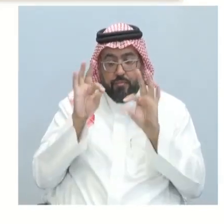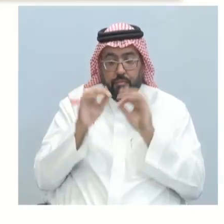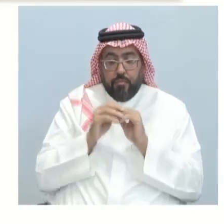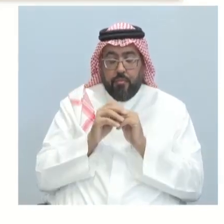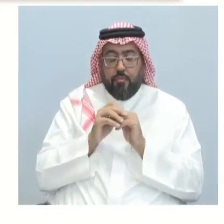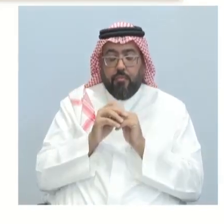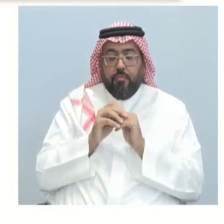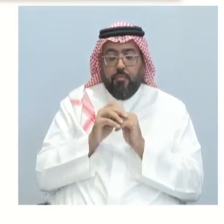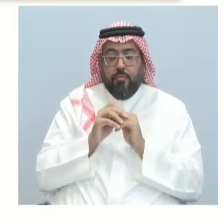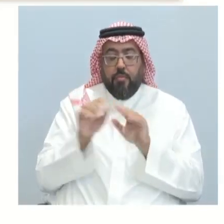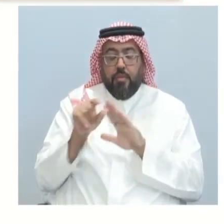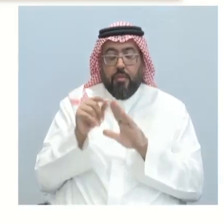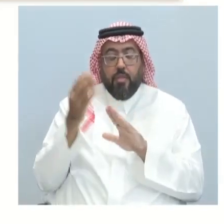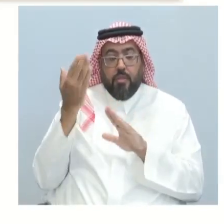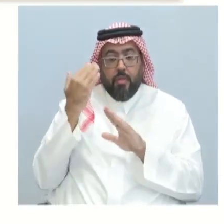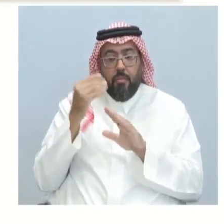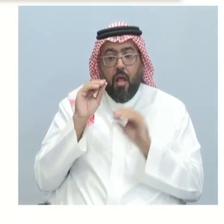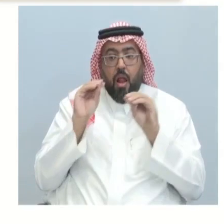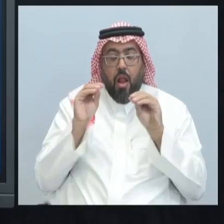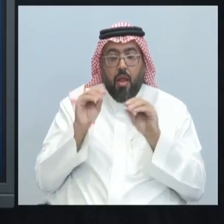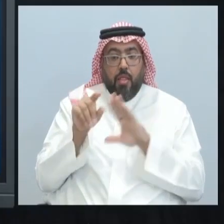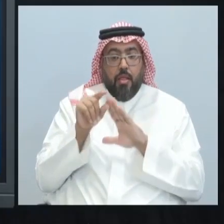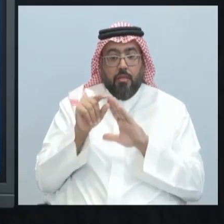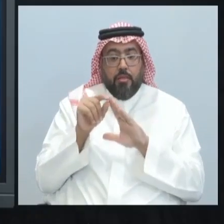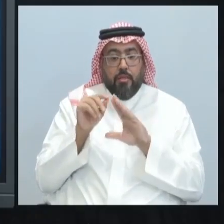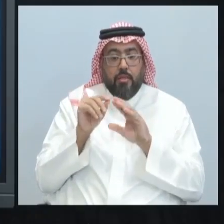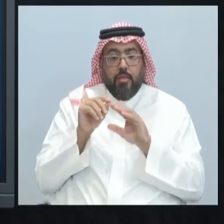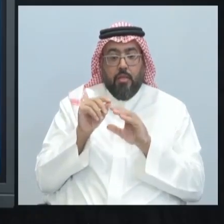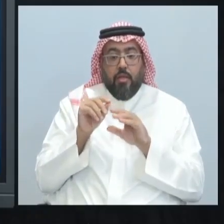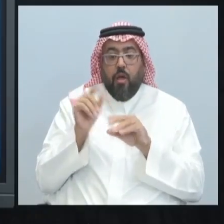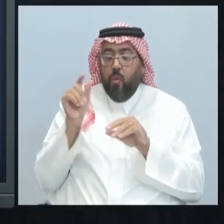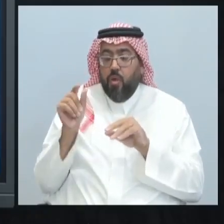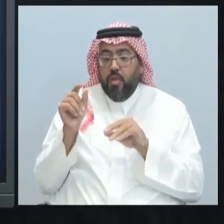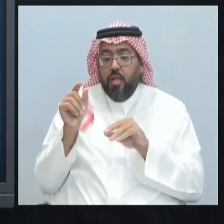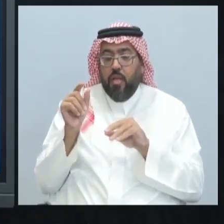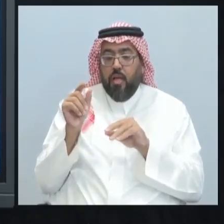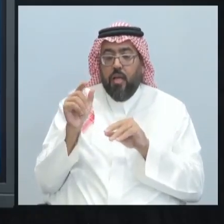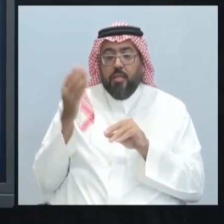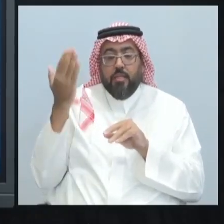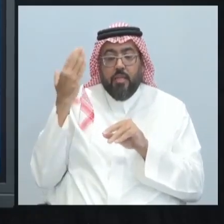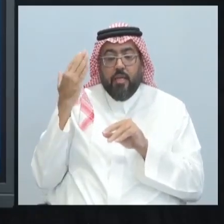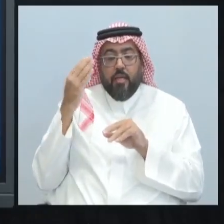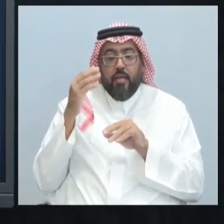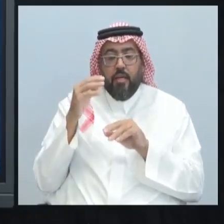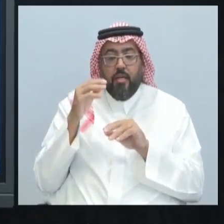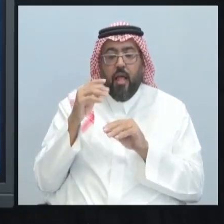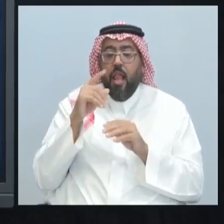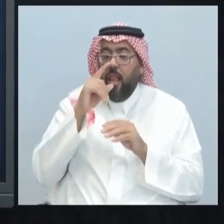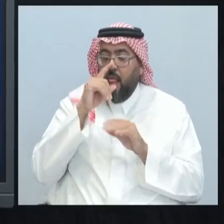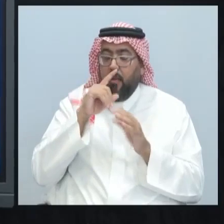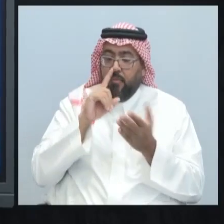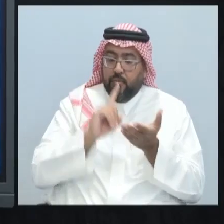اخذناه في الدرس السابق تحدثنا في الدرس السابق في وحده سابقه على انه